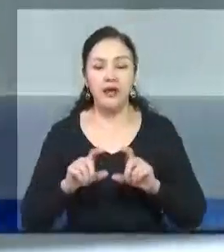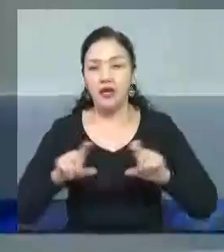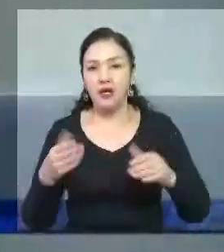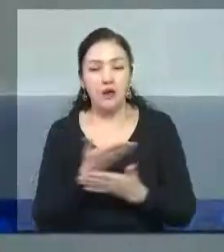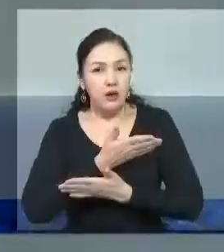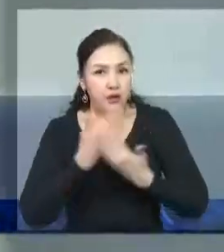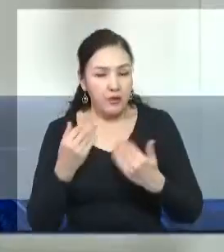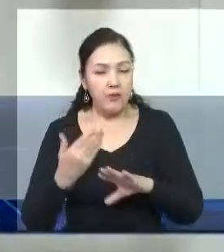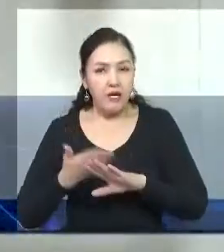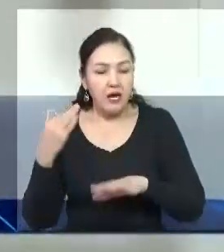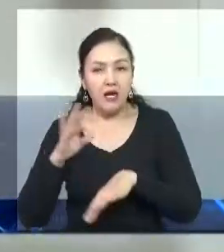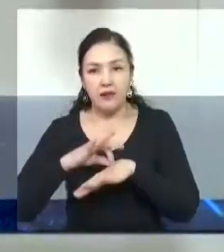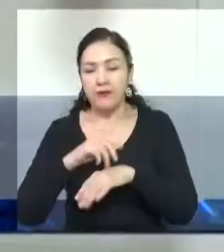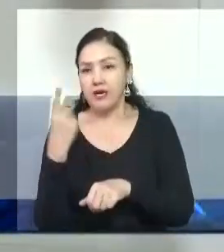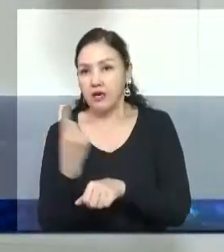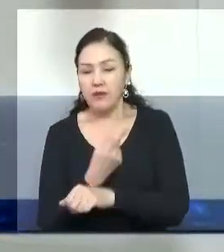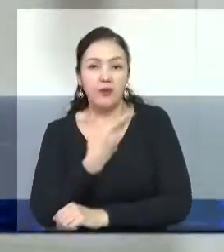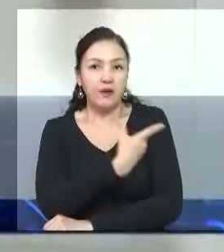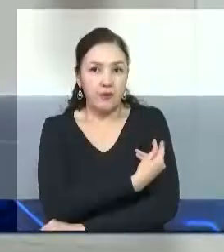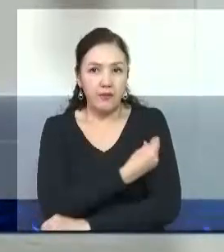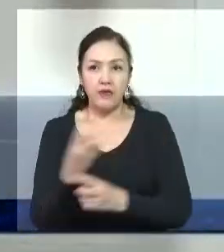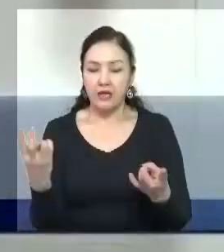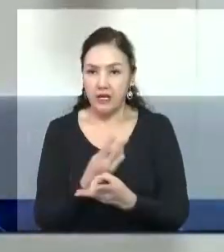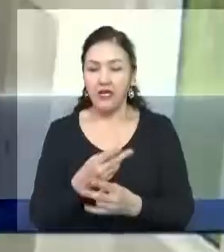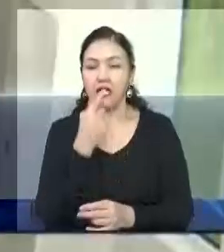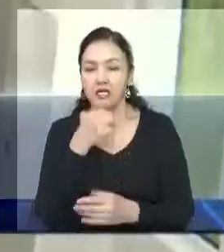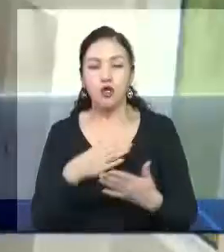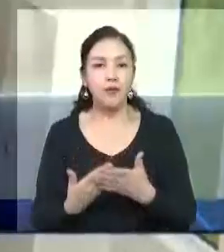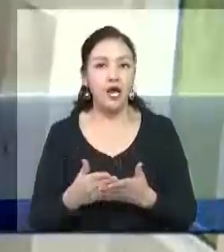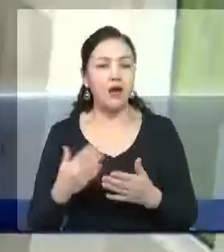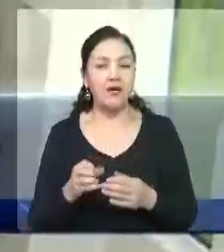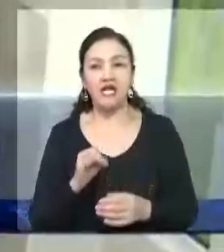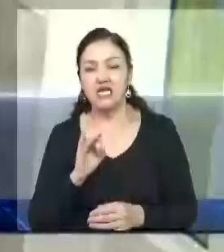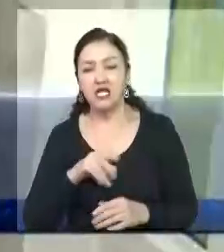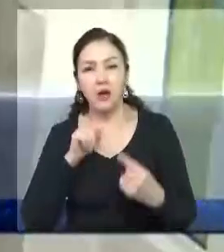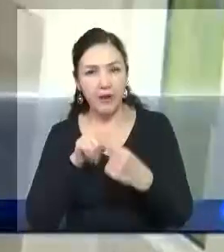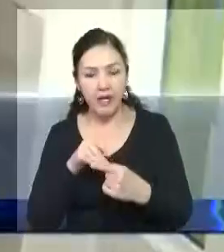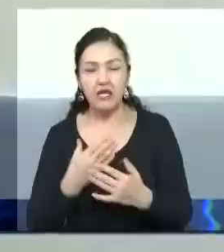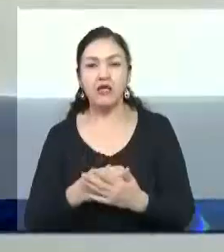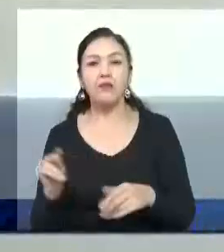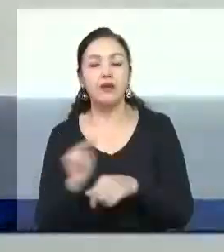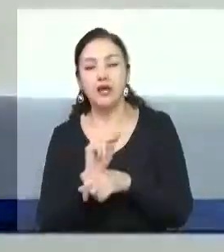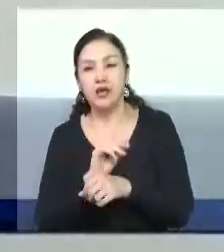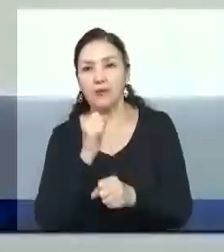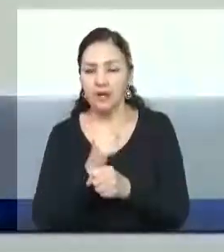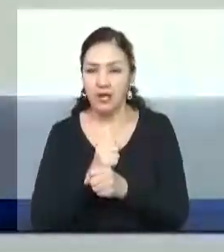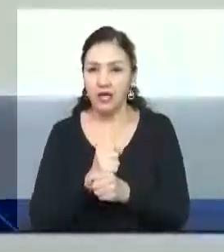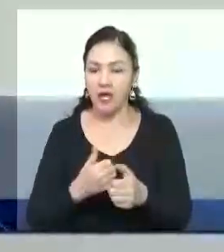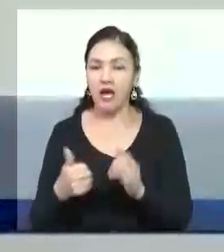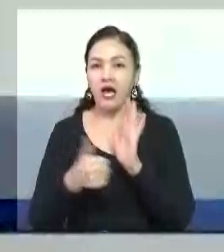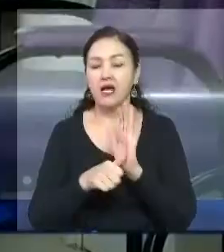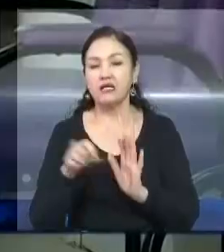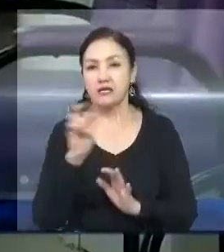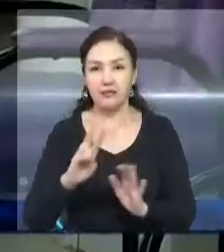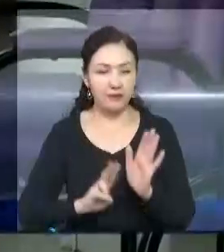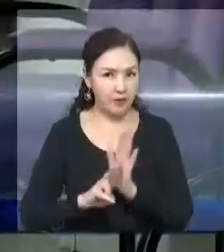жоқ. Аурудың алдын алудың жалғыз жолы екпе салу. Қызылша, қызамық және паротитке қарсы жаппай иммундау шарасы 6 қарашадан